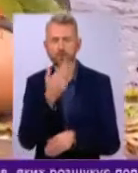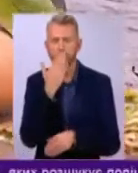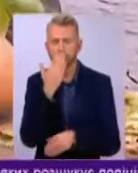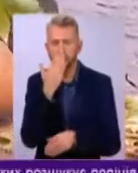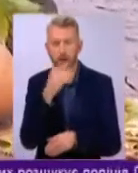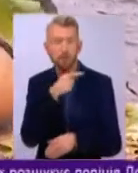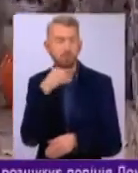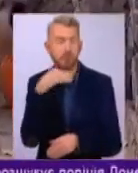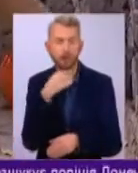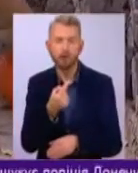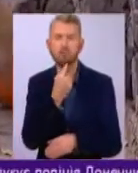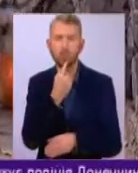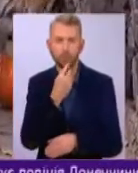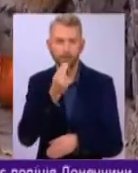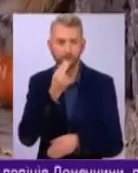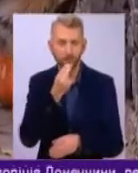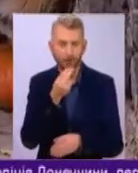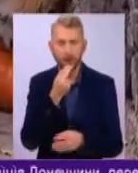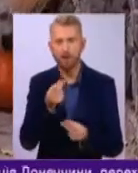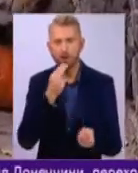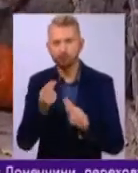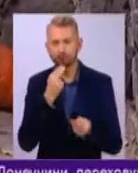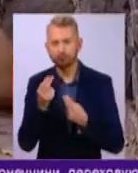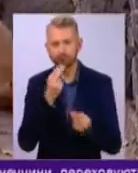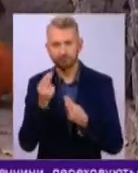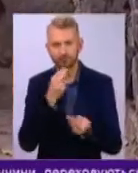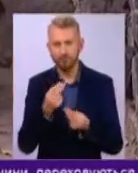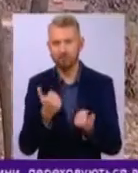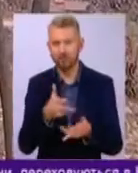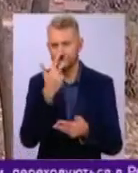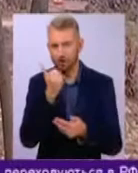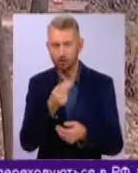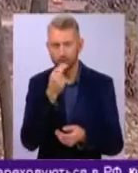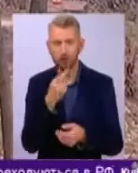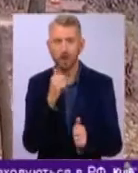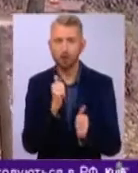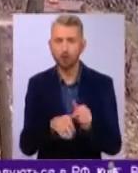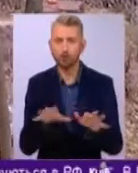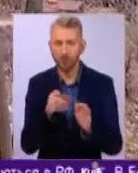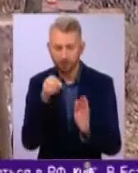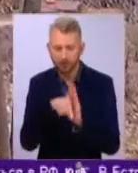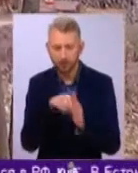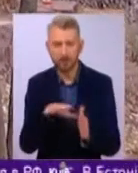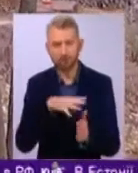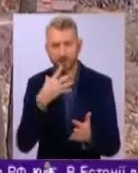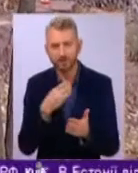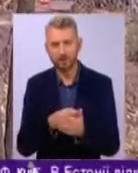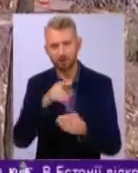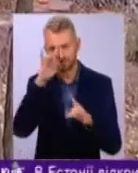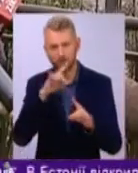спробували розкусити дивний харч і ласували вже звичною для них їжею. Для кожної тварини всередині був свій